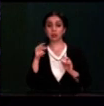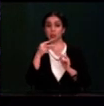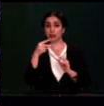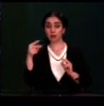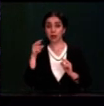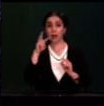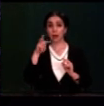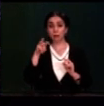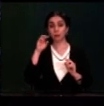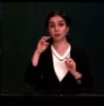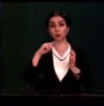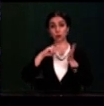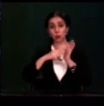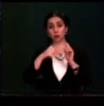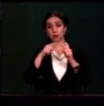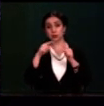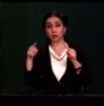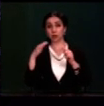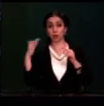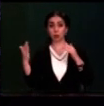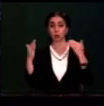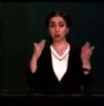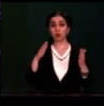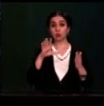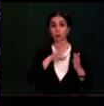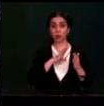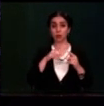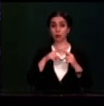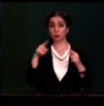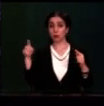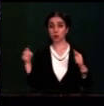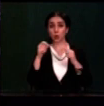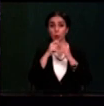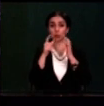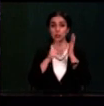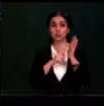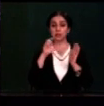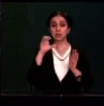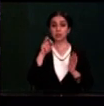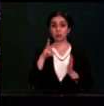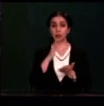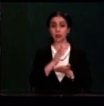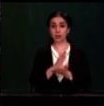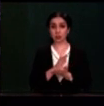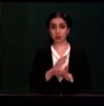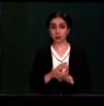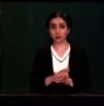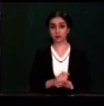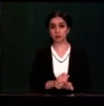Demak, M nuqtadan kvadratning tomonlarigacha bo'lgan masofa 17 cm'ni tashkil etadi.